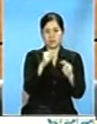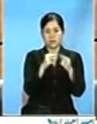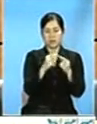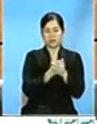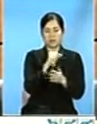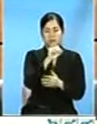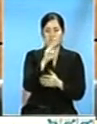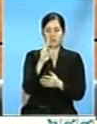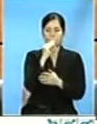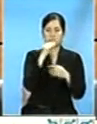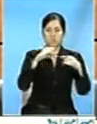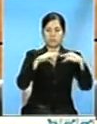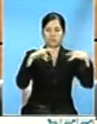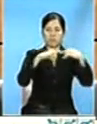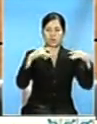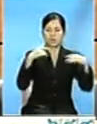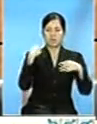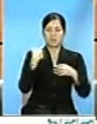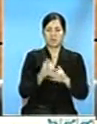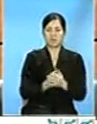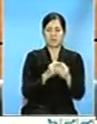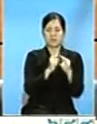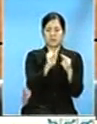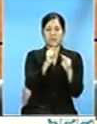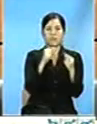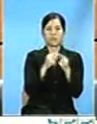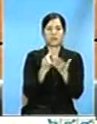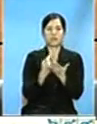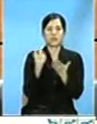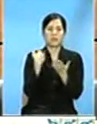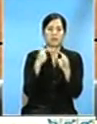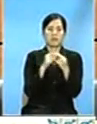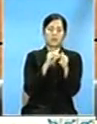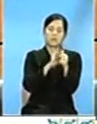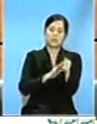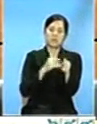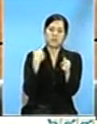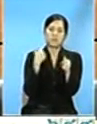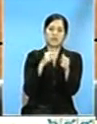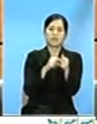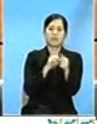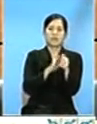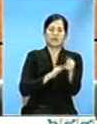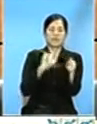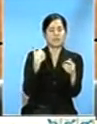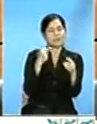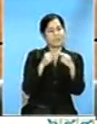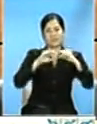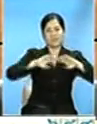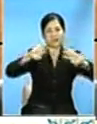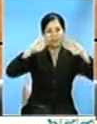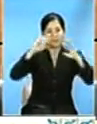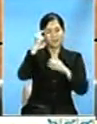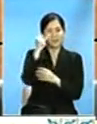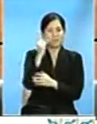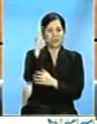ประเด็นนะครับแล้วก็เป็นการเฉลี่ยรัฐบาลครับไม่ทราบว่ามีวัตถุประสงค์เพื่อจะไปลงส.